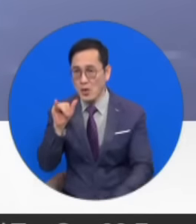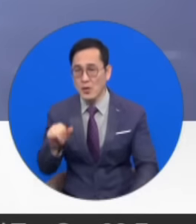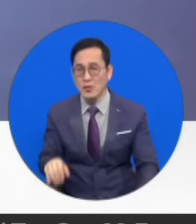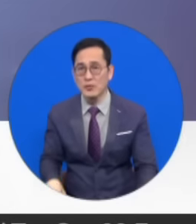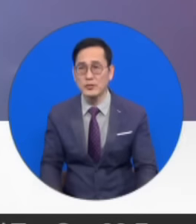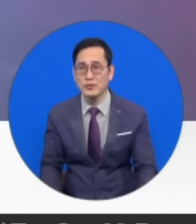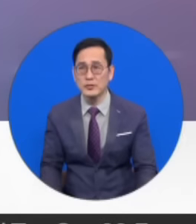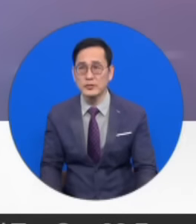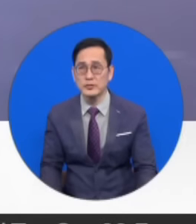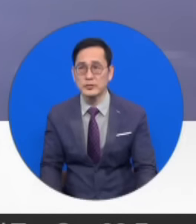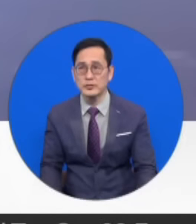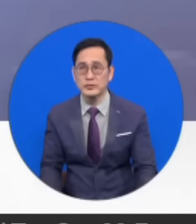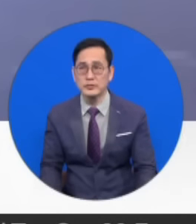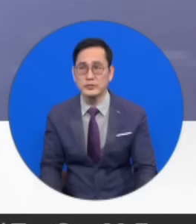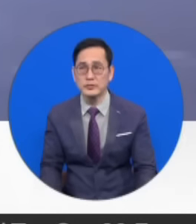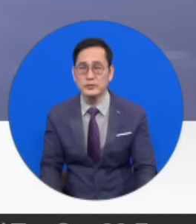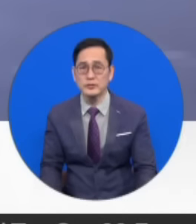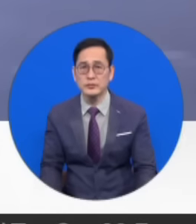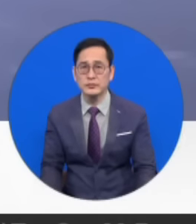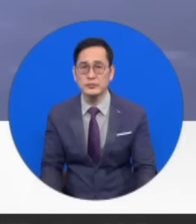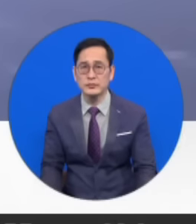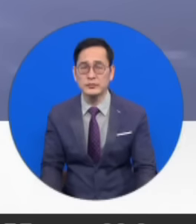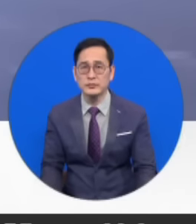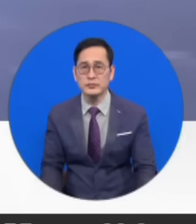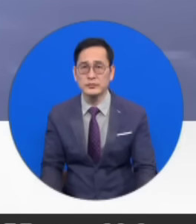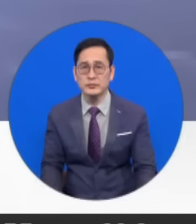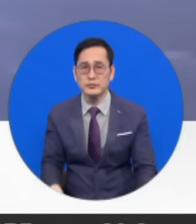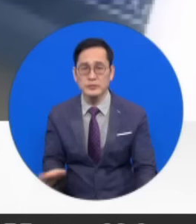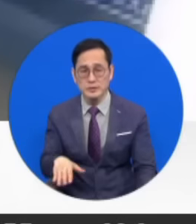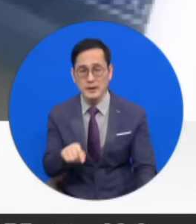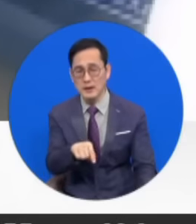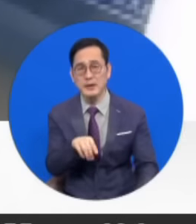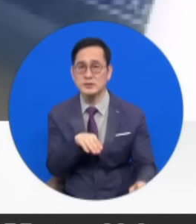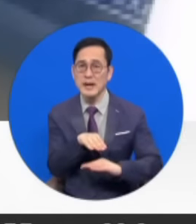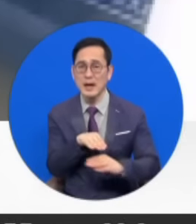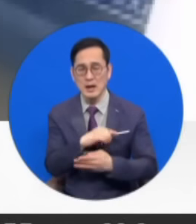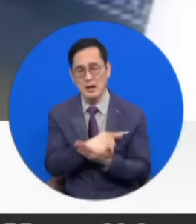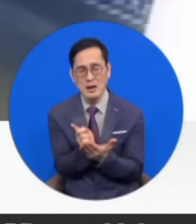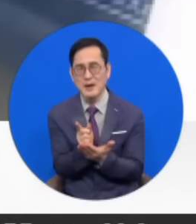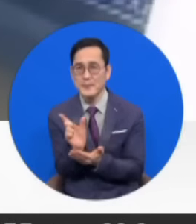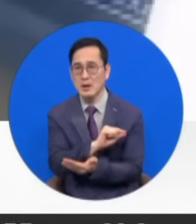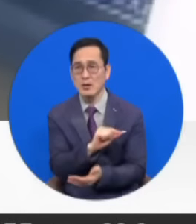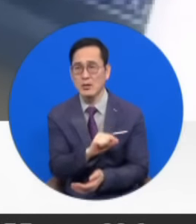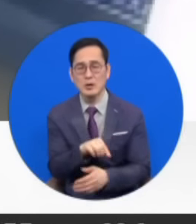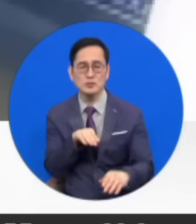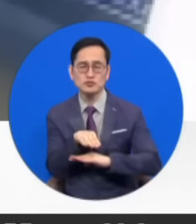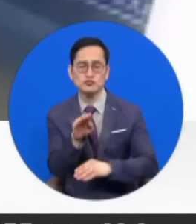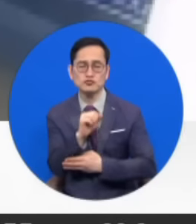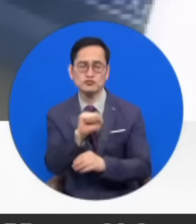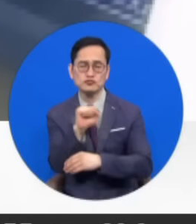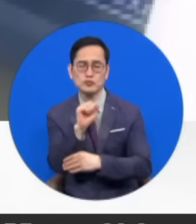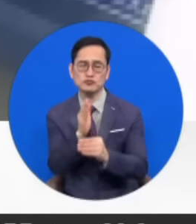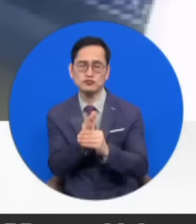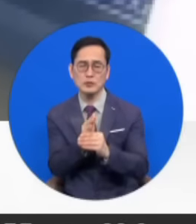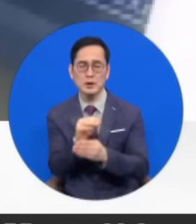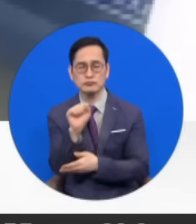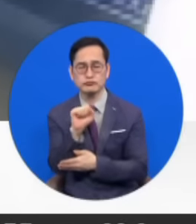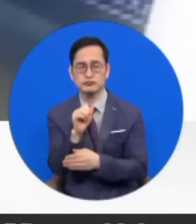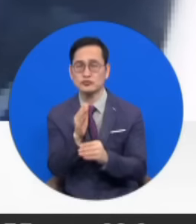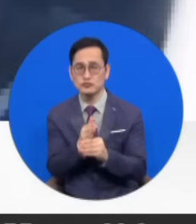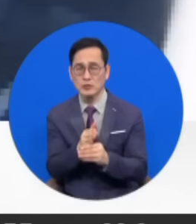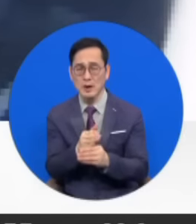화면에서 보고 있지만 속도가 굉장히 빠르고 주행도 굉장히 걸고 또 역주행이라서 아 이게 급발진이 맞나 약간 이런